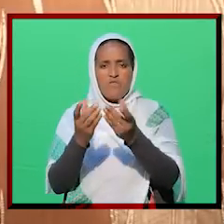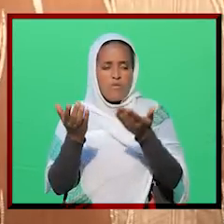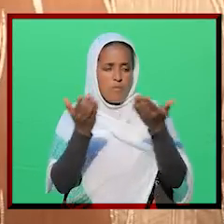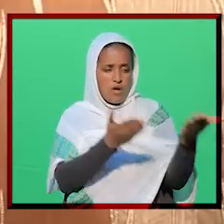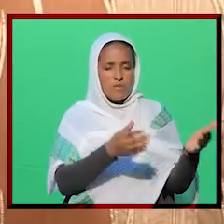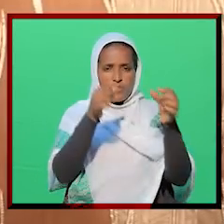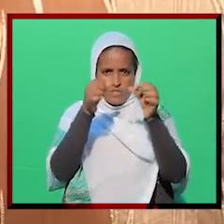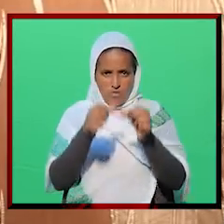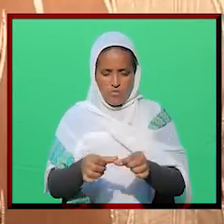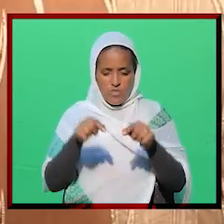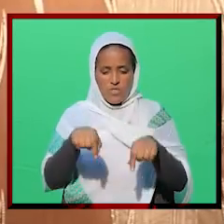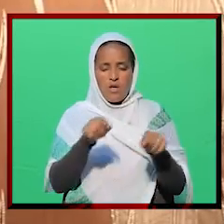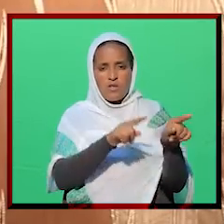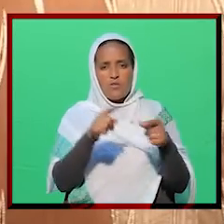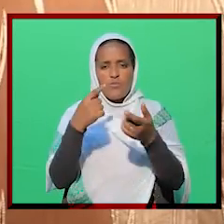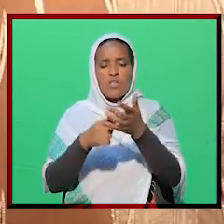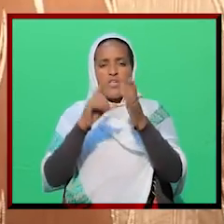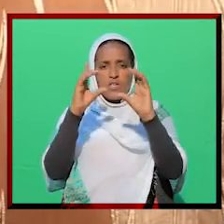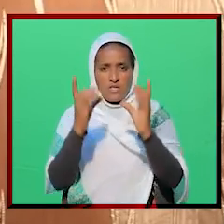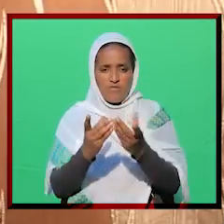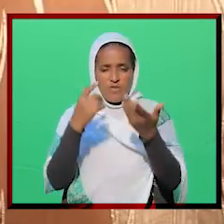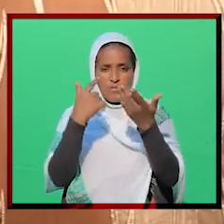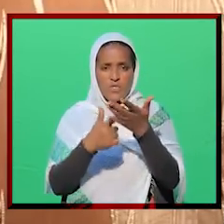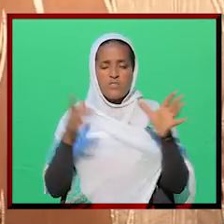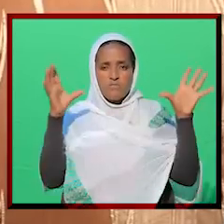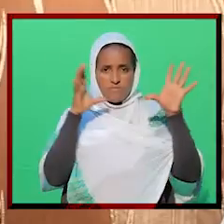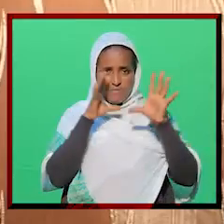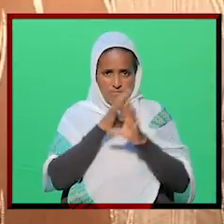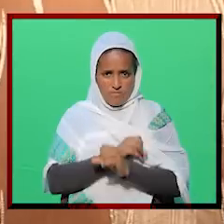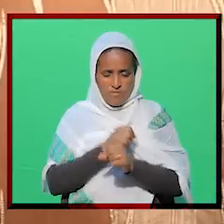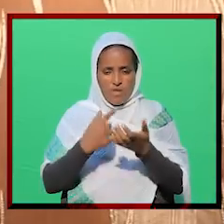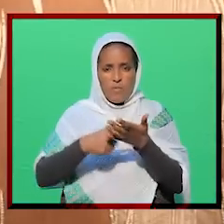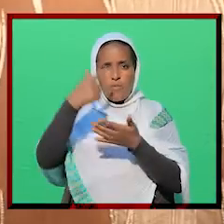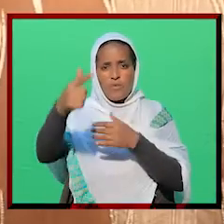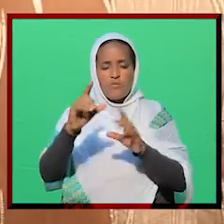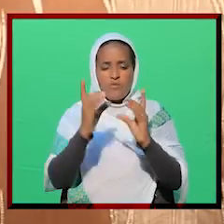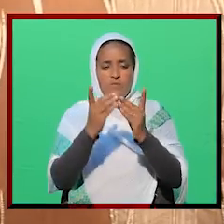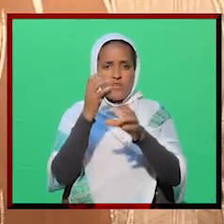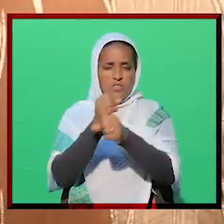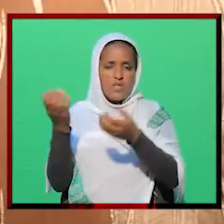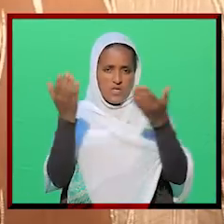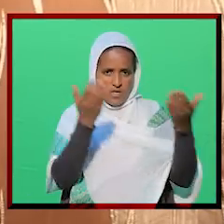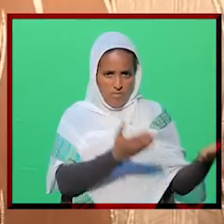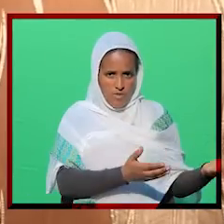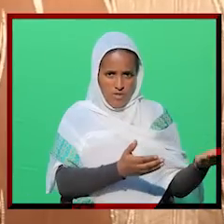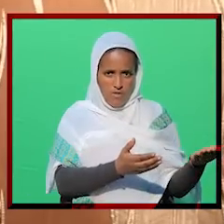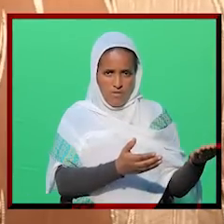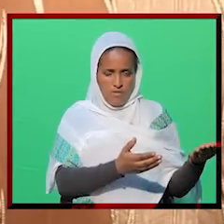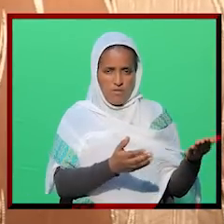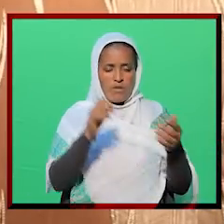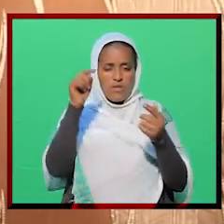ማቅረባችን ይታወሳል። ዛሬ ደግሞ ይህንን ክፍል በዚህ አጠናቀናል። በሚቀጥለው ቀጣዩን ክፍል ይዘን እንቀርባለን።